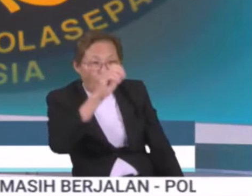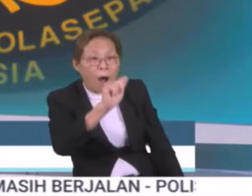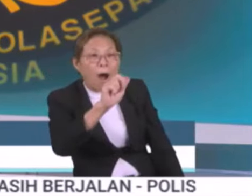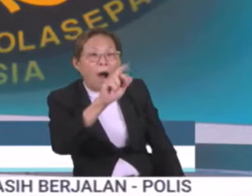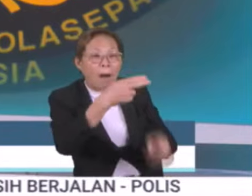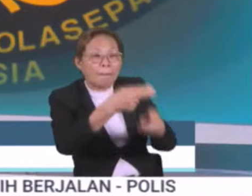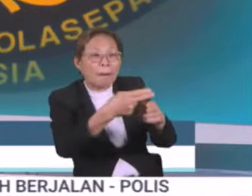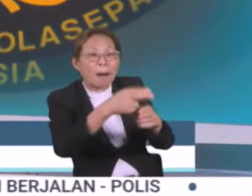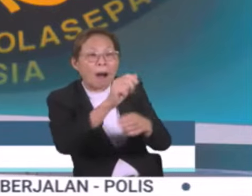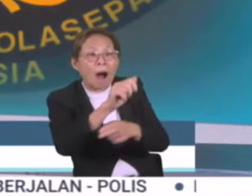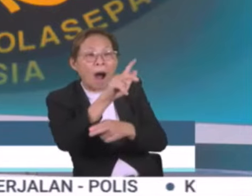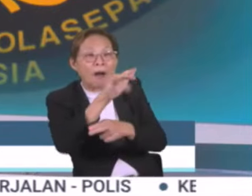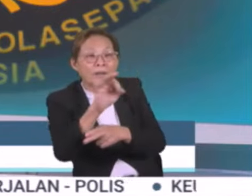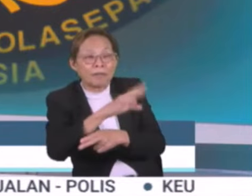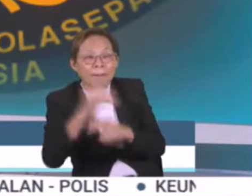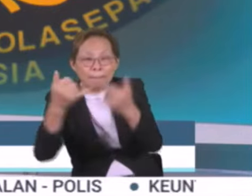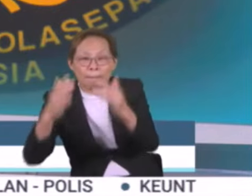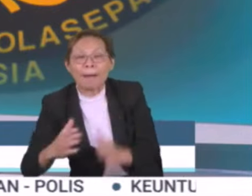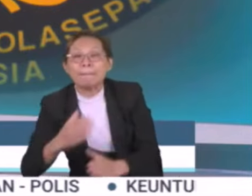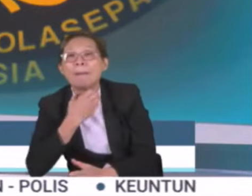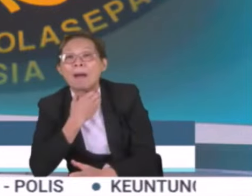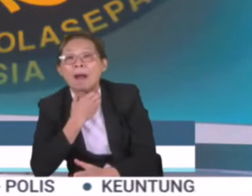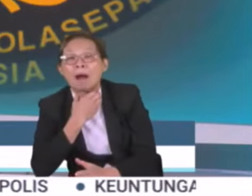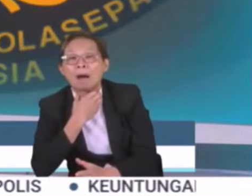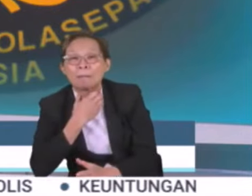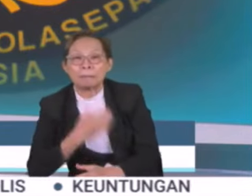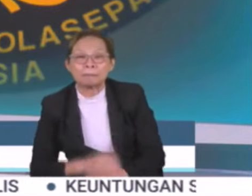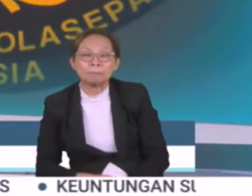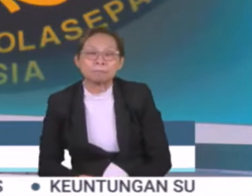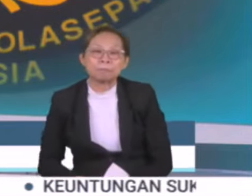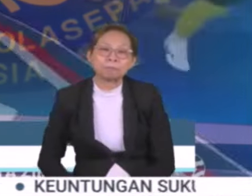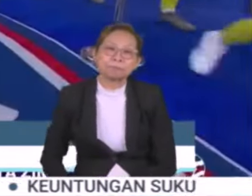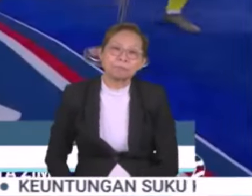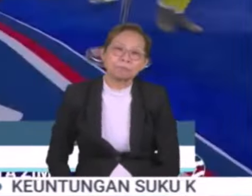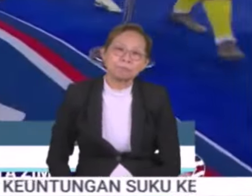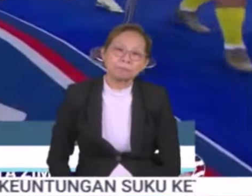Aiman Muhammad Hanapi serta pemain Perak Tommy Mawad Badar.